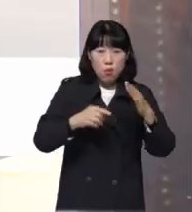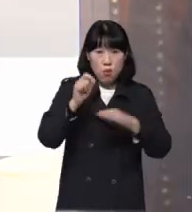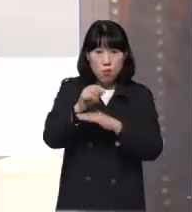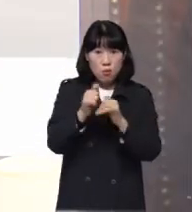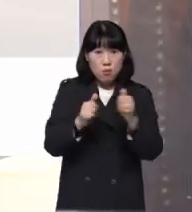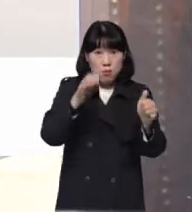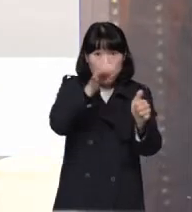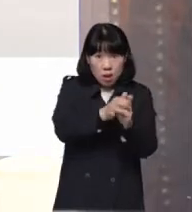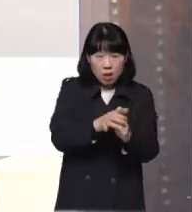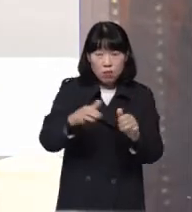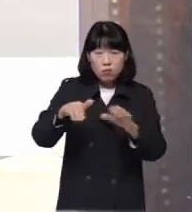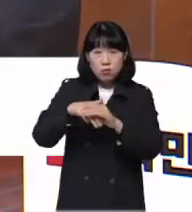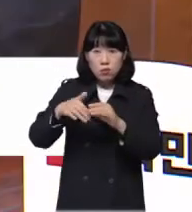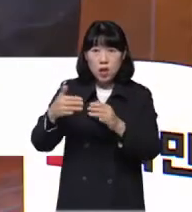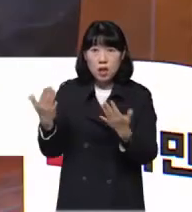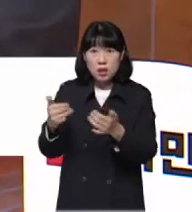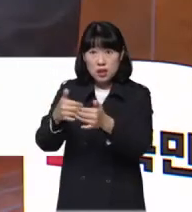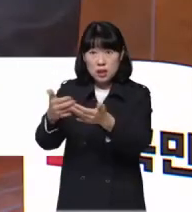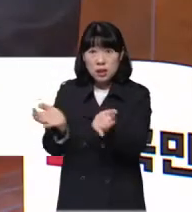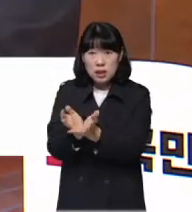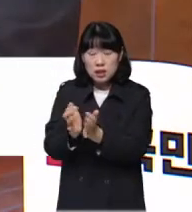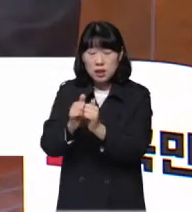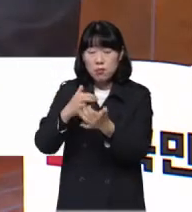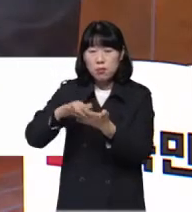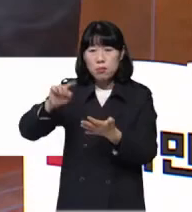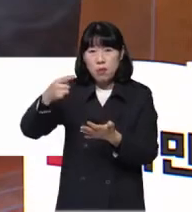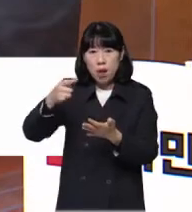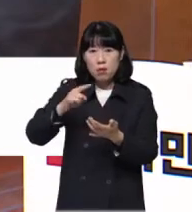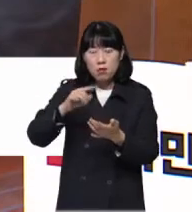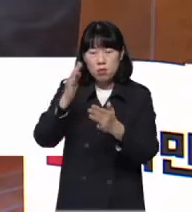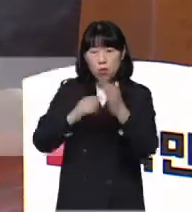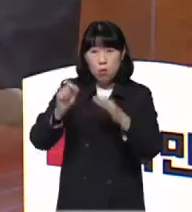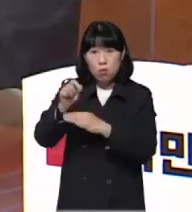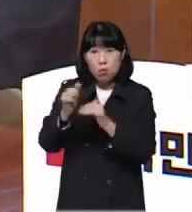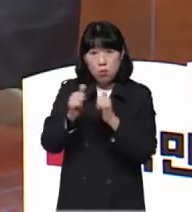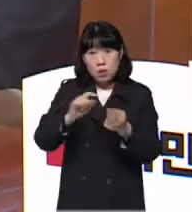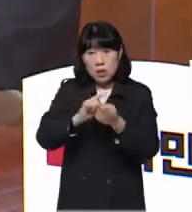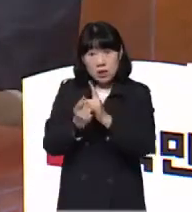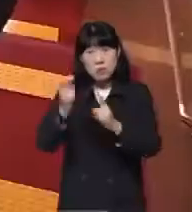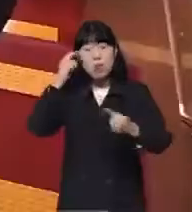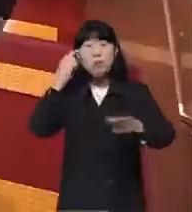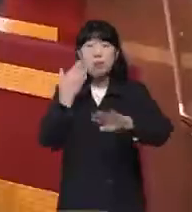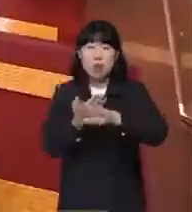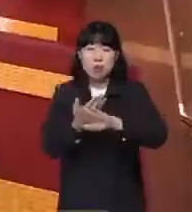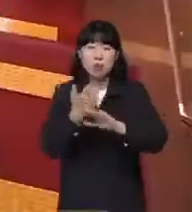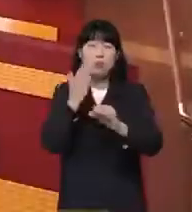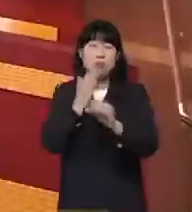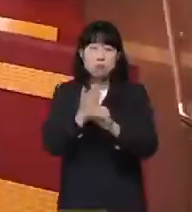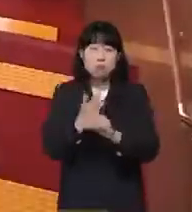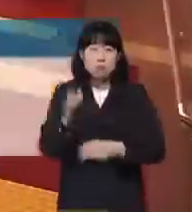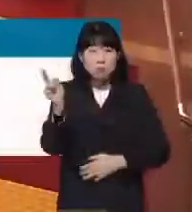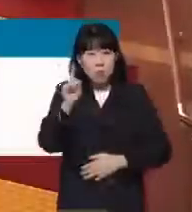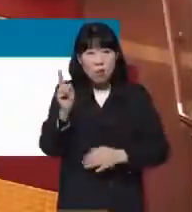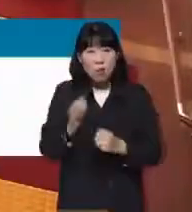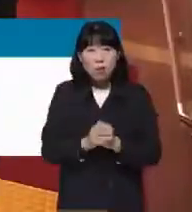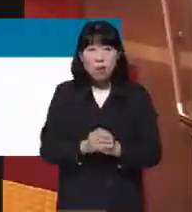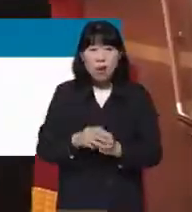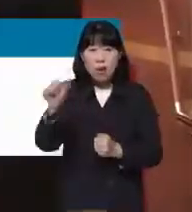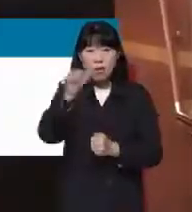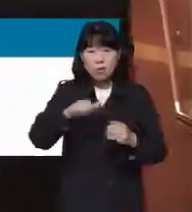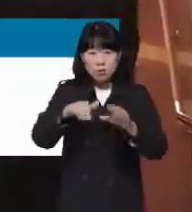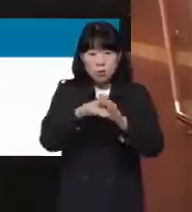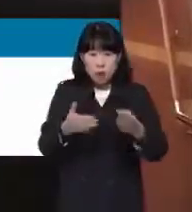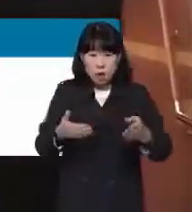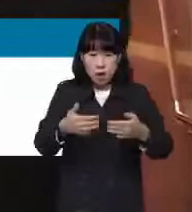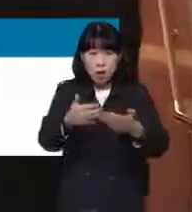문화원 직원 100여명을 공무원 으로 전환하는 것에 반대하고 있습니다 아시아 문화 원전 4기 관제를